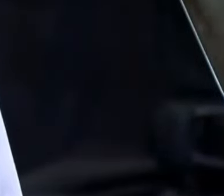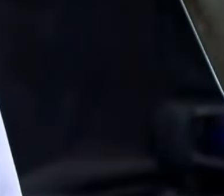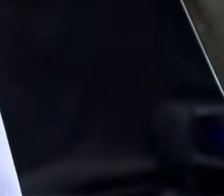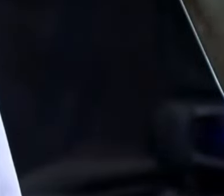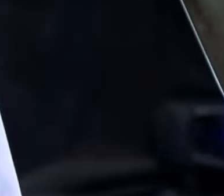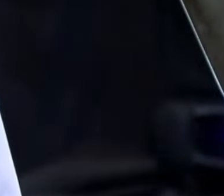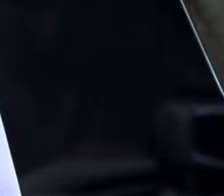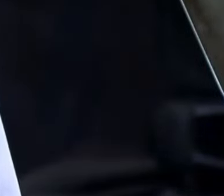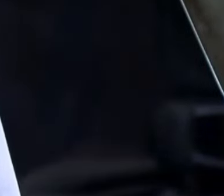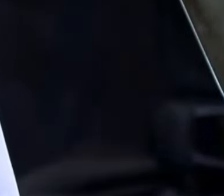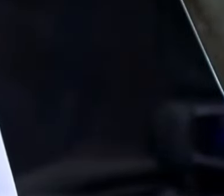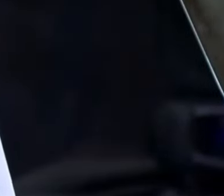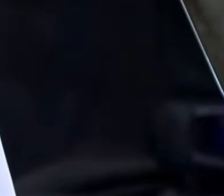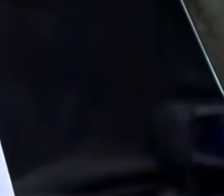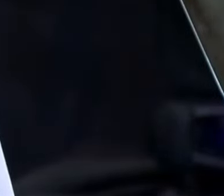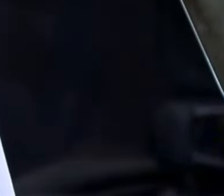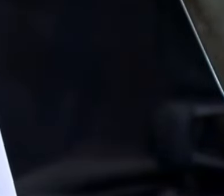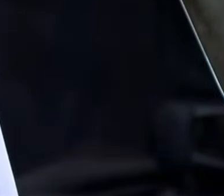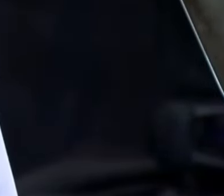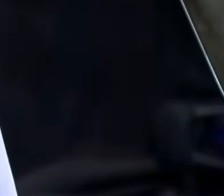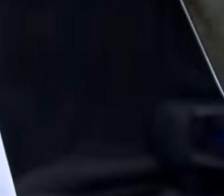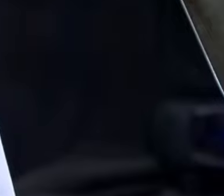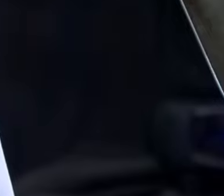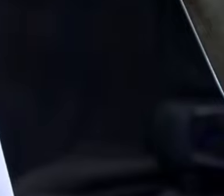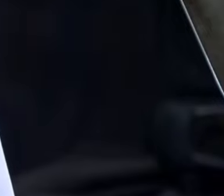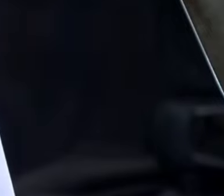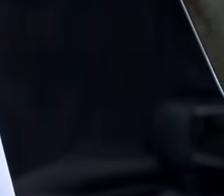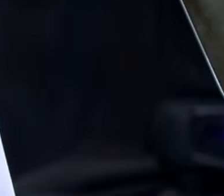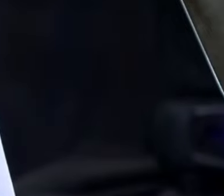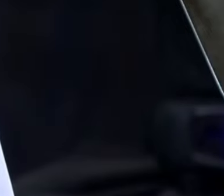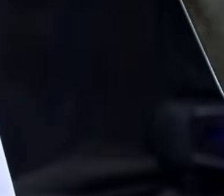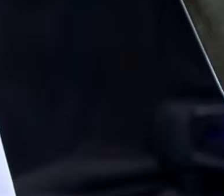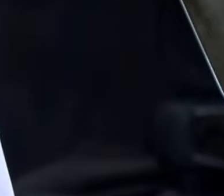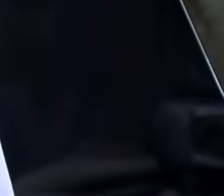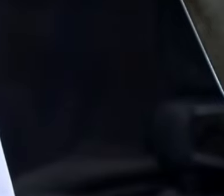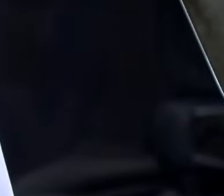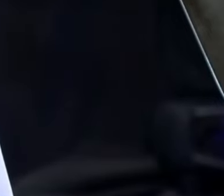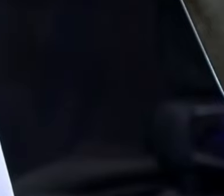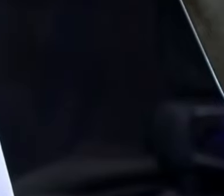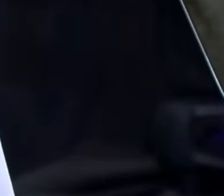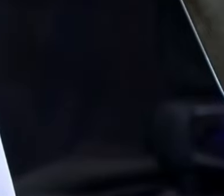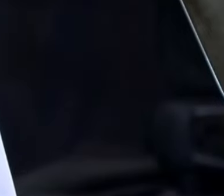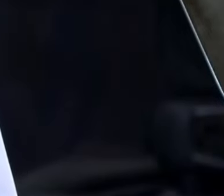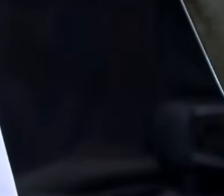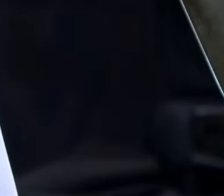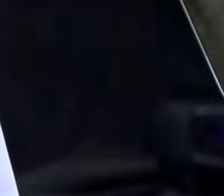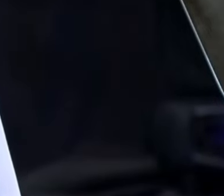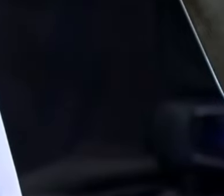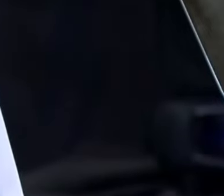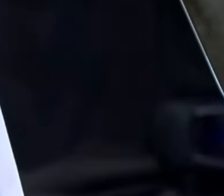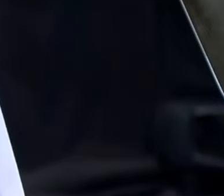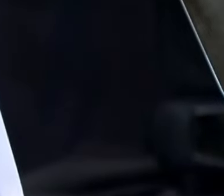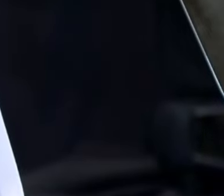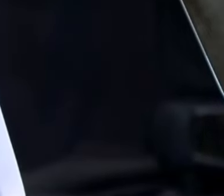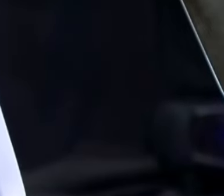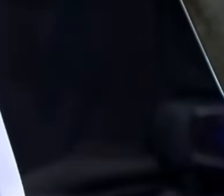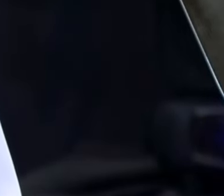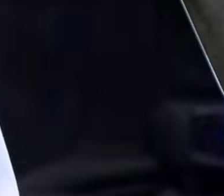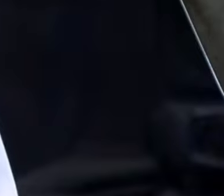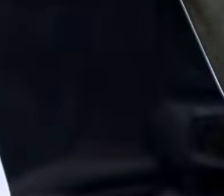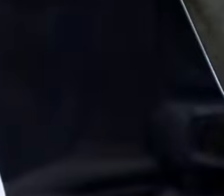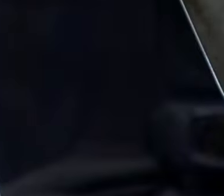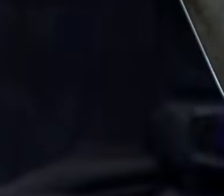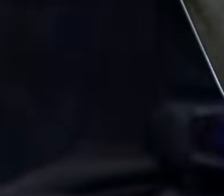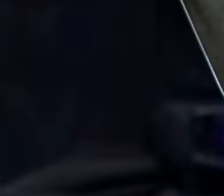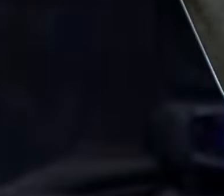Kali terakhir pelarasan gaji tahun 2012. Ya. Pelarasan gaji yang